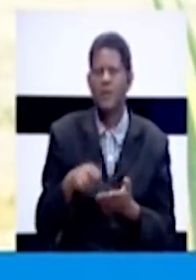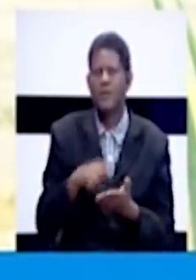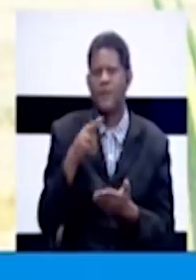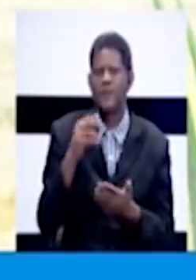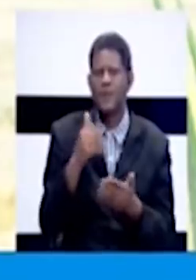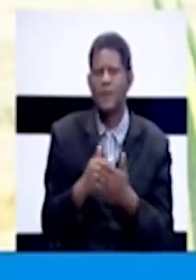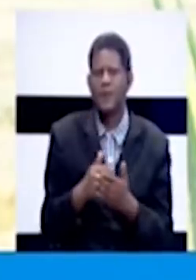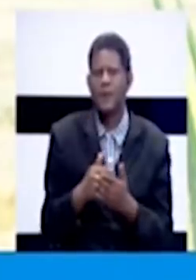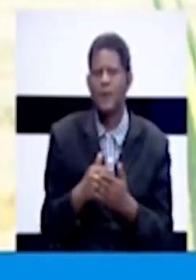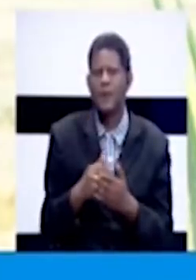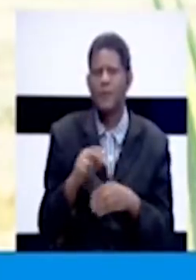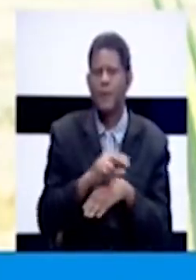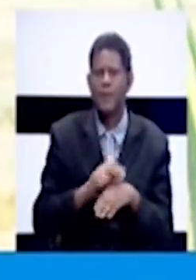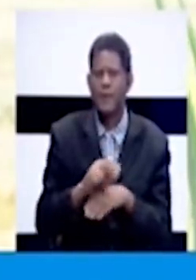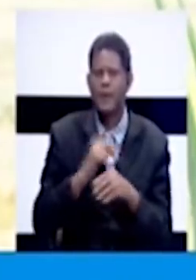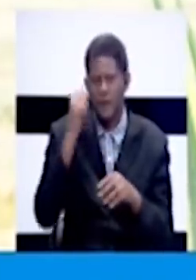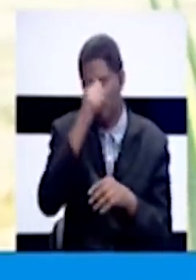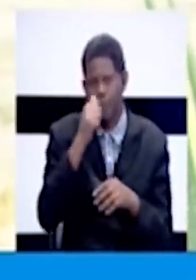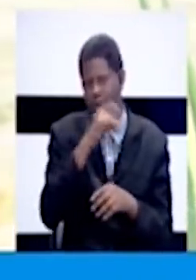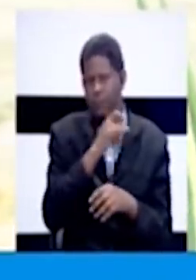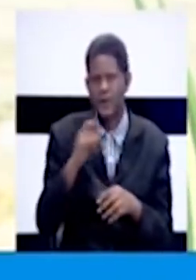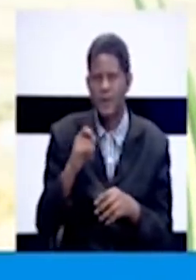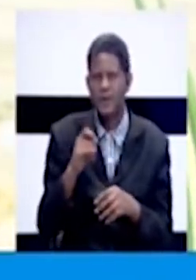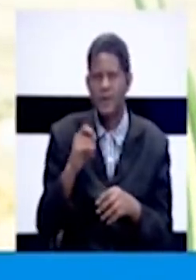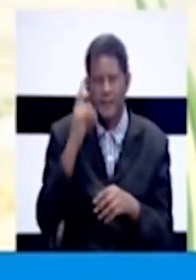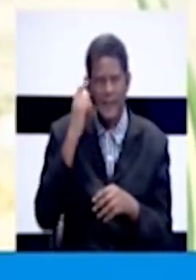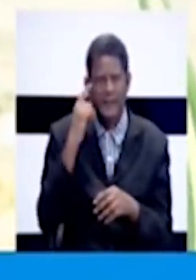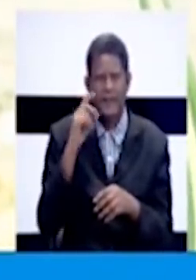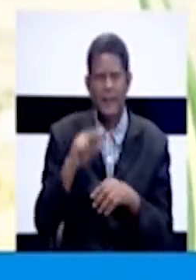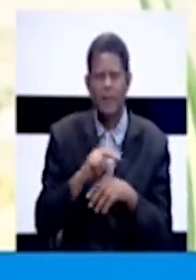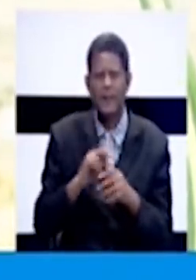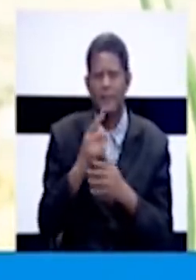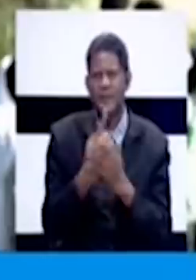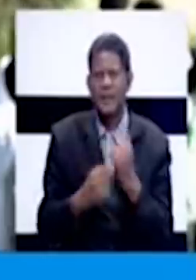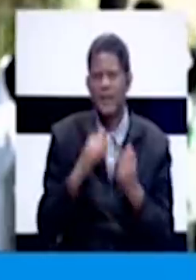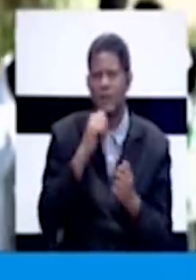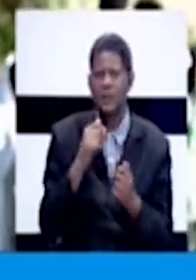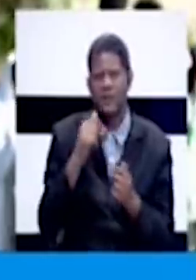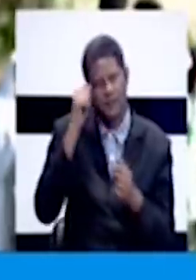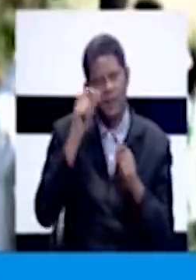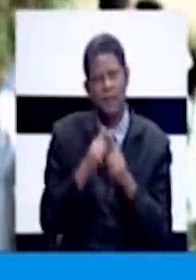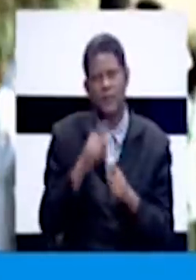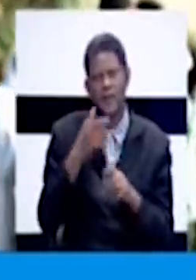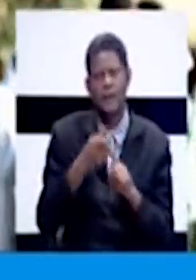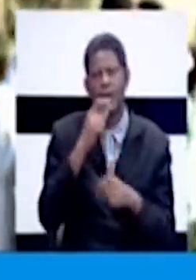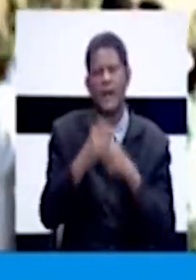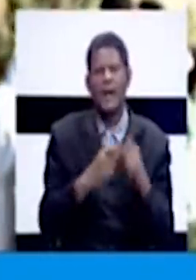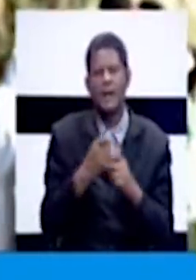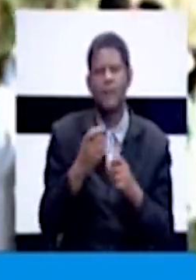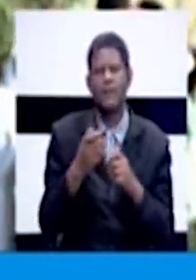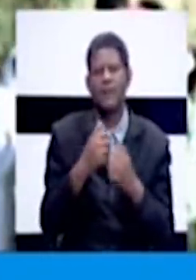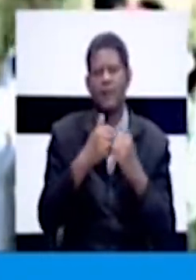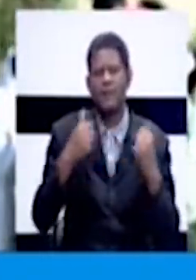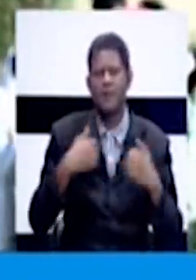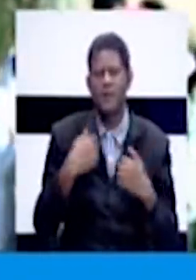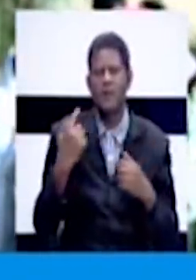دما بهرا بهرا سنة يتوب يا بهرا سنة. ناتقرأ به رسالة صراحة قوي خوني. حاونا كعالم تفلي للله مسانا